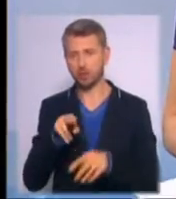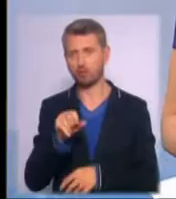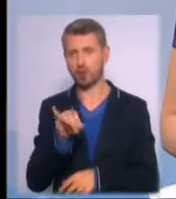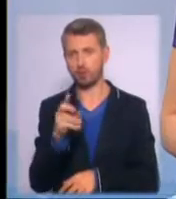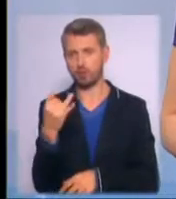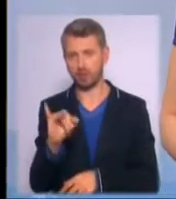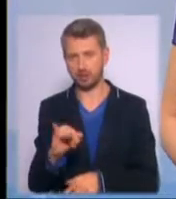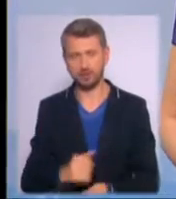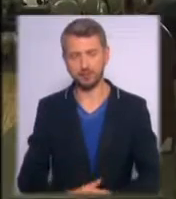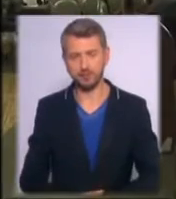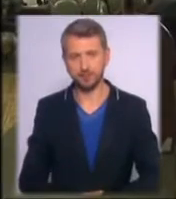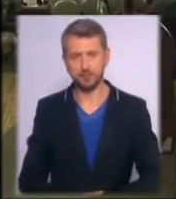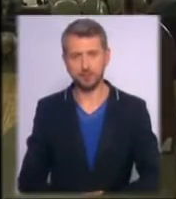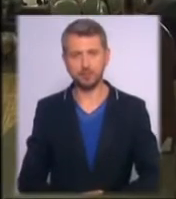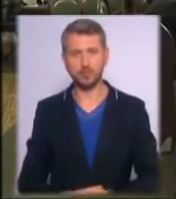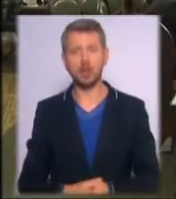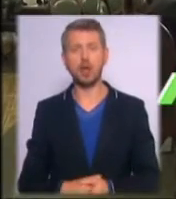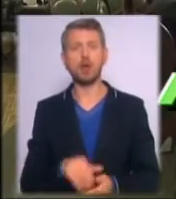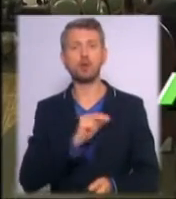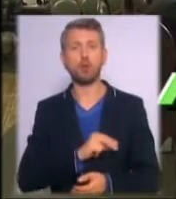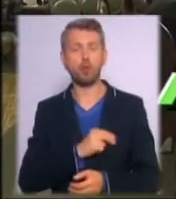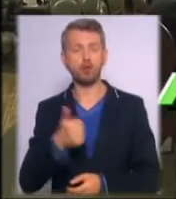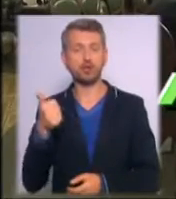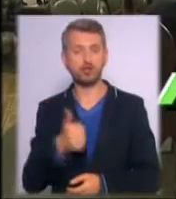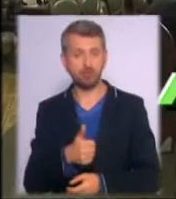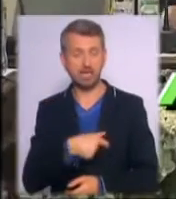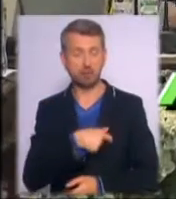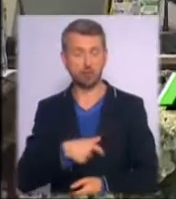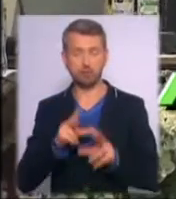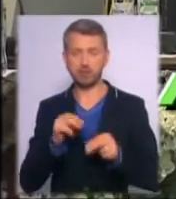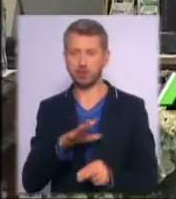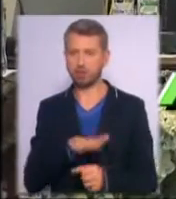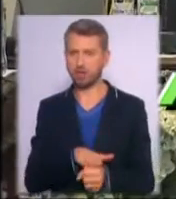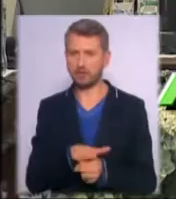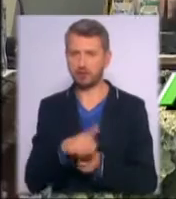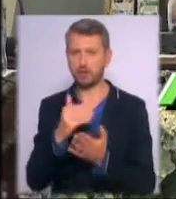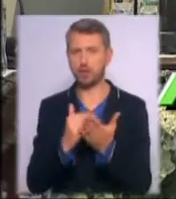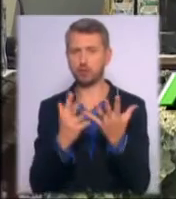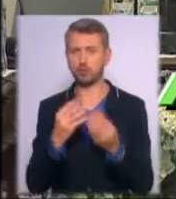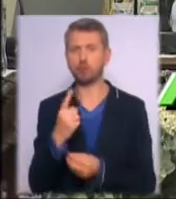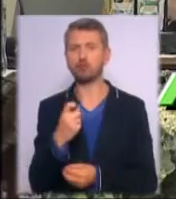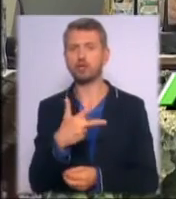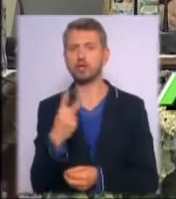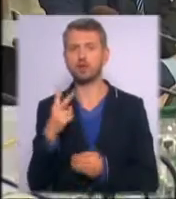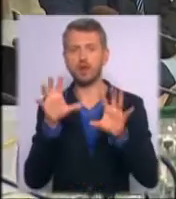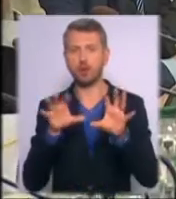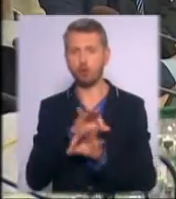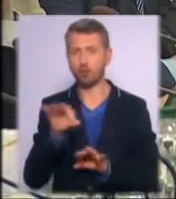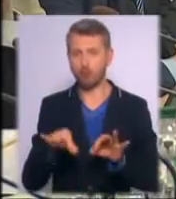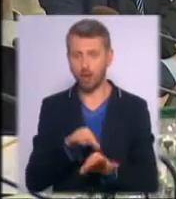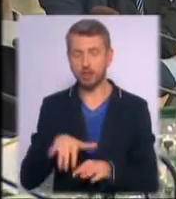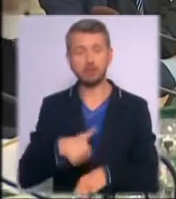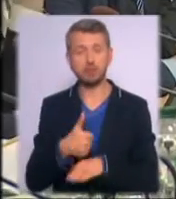Наталки Біловол. Пленарний тиждень нардепів обіцяє бути насиченим. На порядку денному аж 132 законопроєкти. Утім, спікер